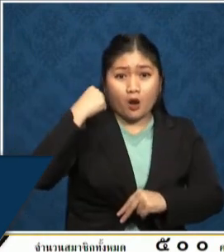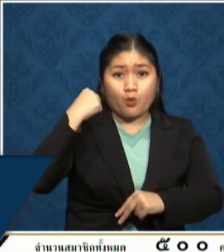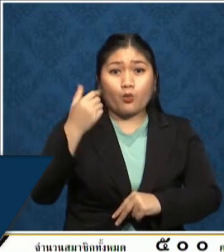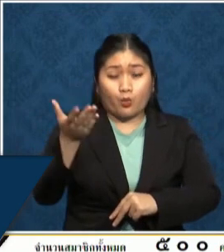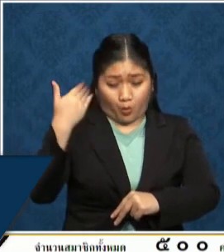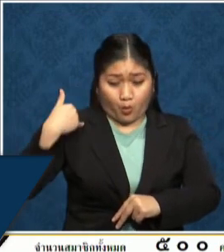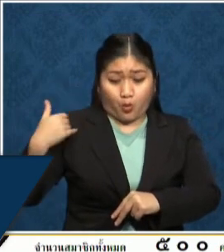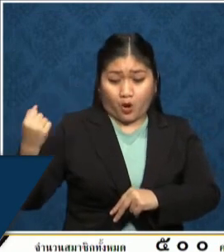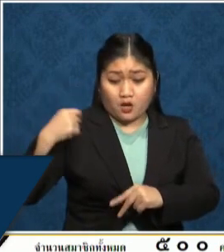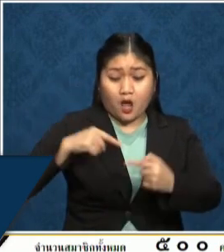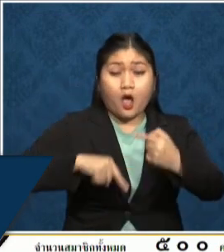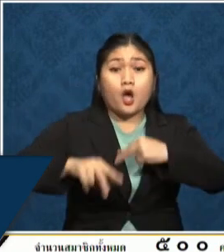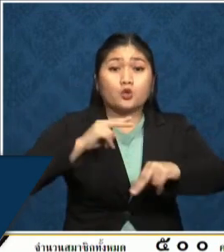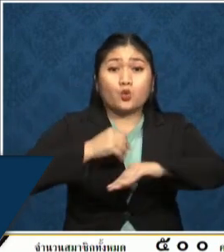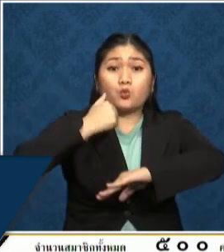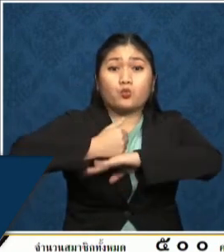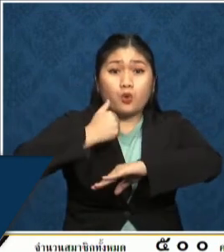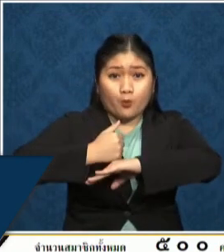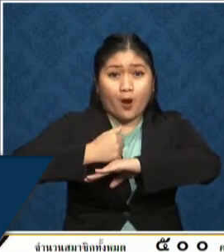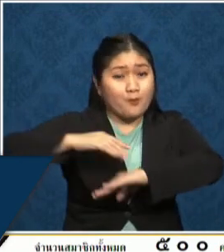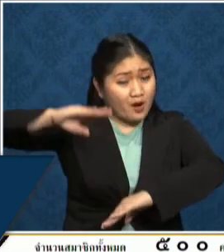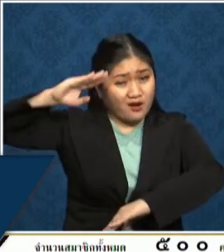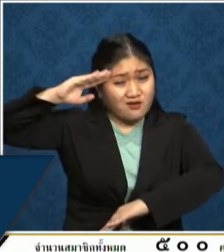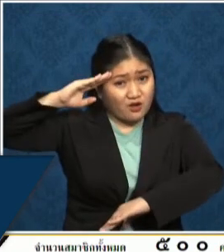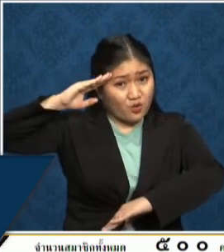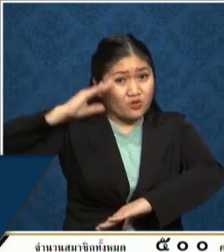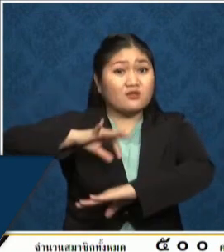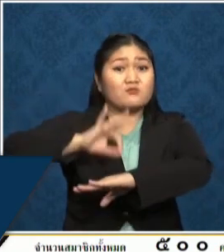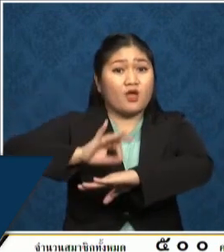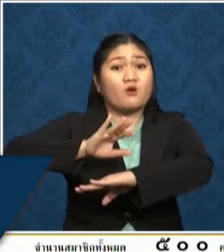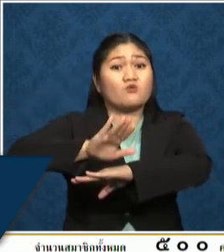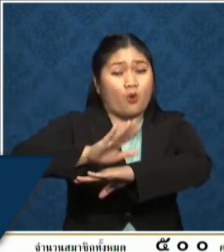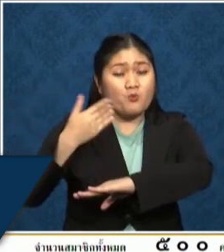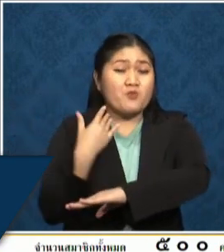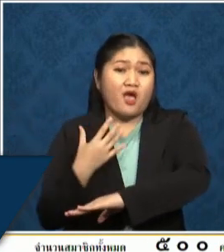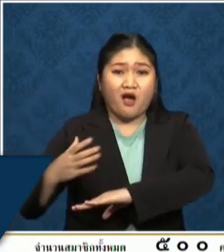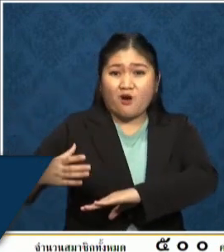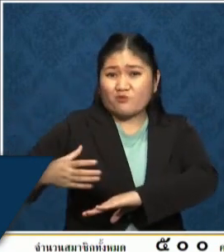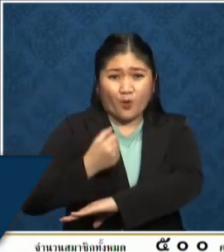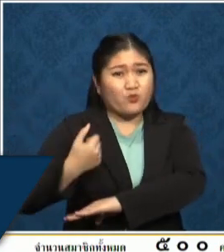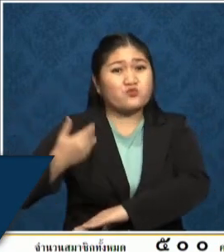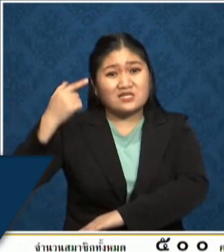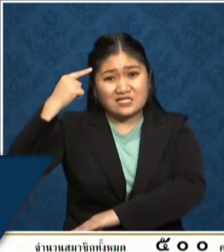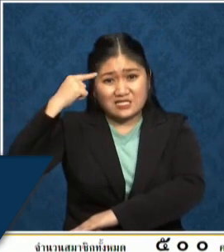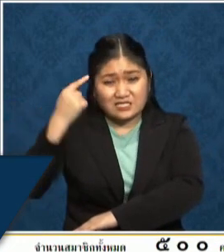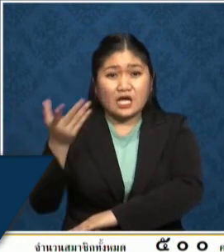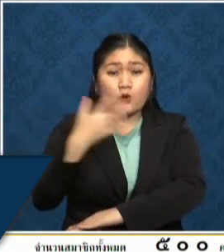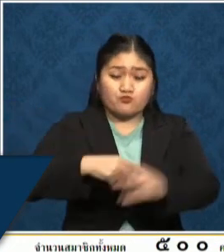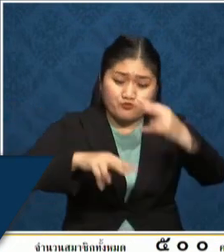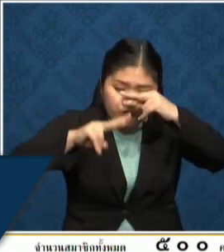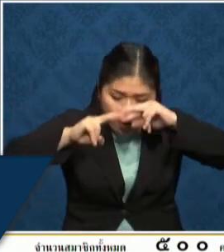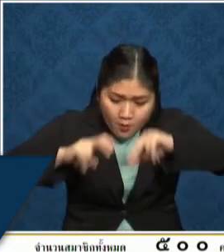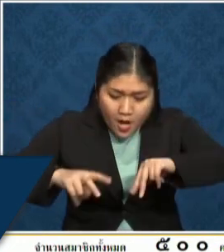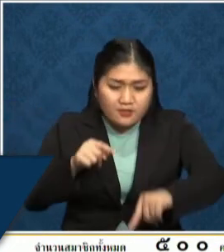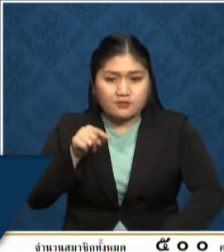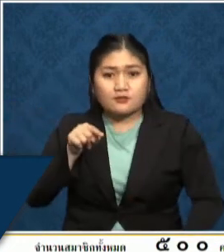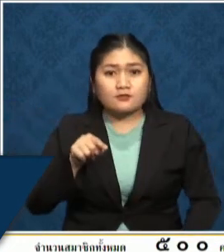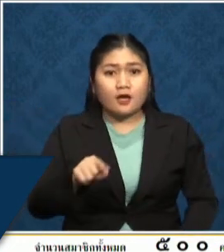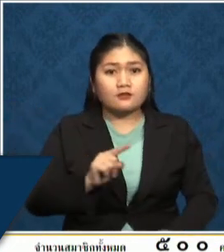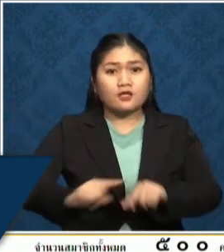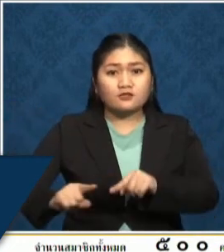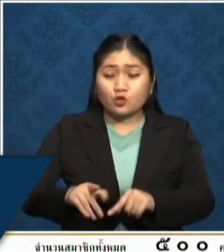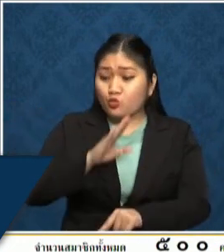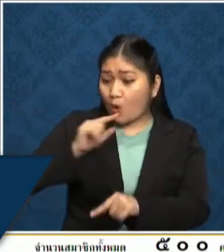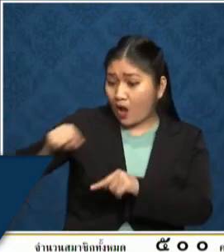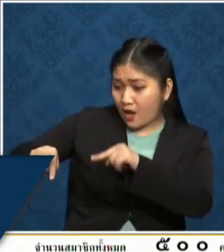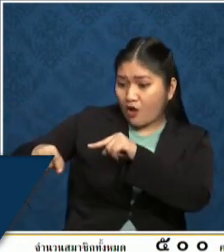จักษ์พูดไดง่ายก็คือผู้บรชการตะหารบกโยตำแหน่งมียำนาจวดีสัสั่งการในกรณีที่เรขา สอบต. เห็น